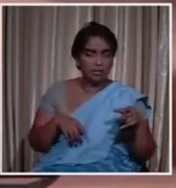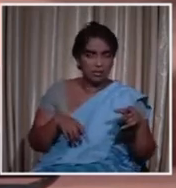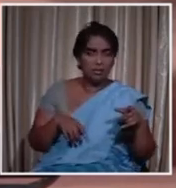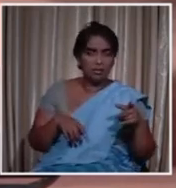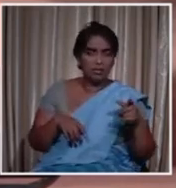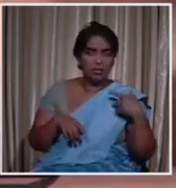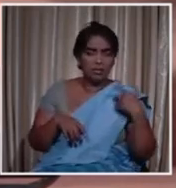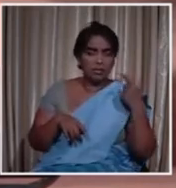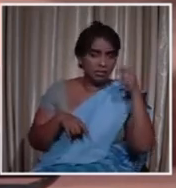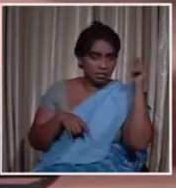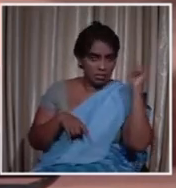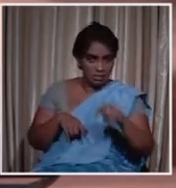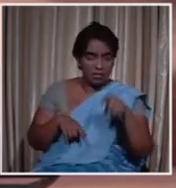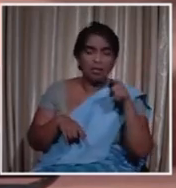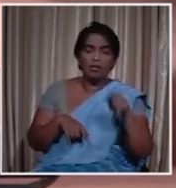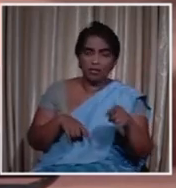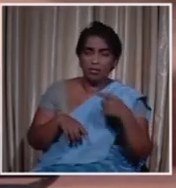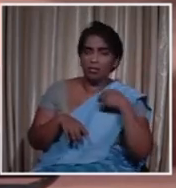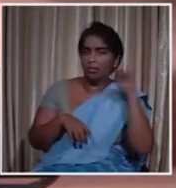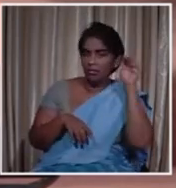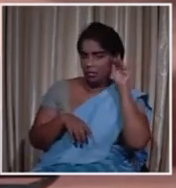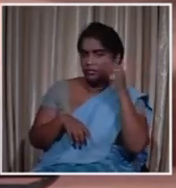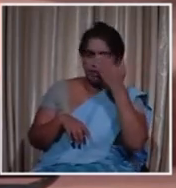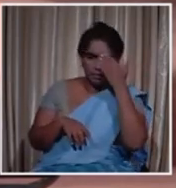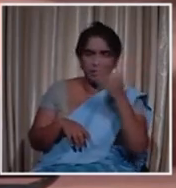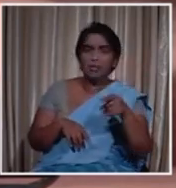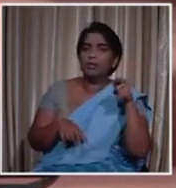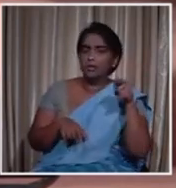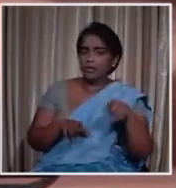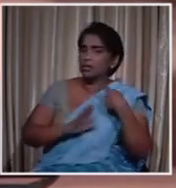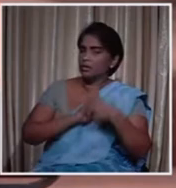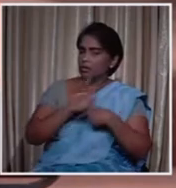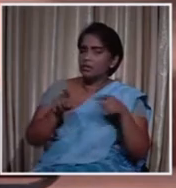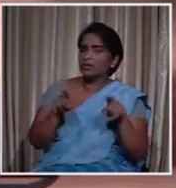இதனை செவிமடுங்கள். இந்த நாட்டிலே இவ்வளவு காலமும்